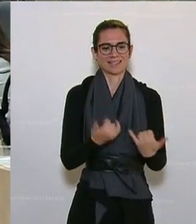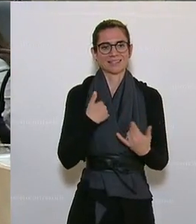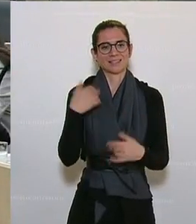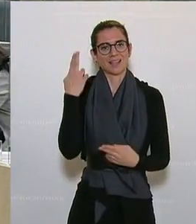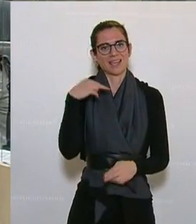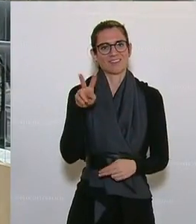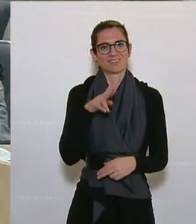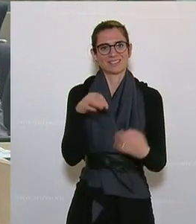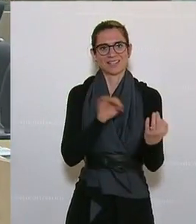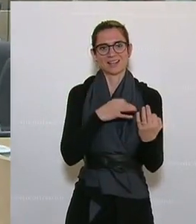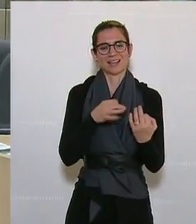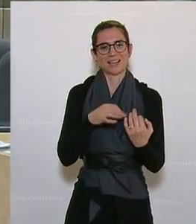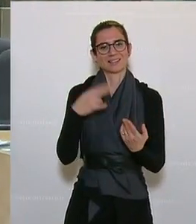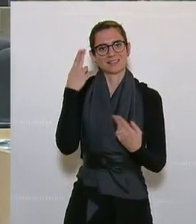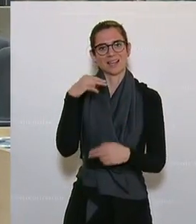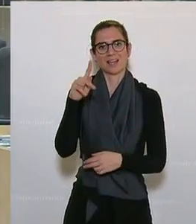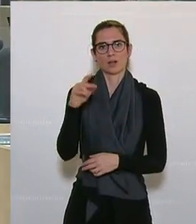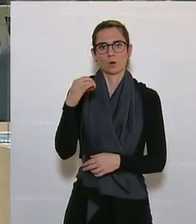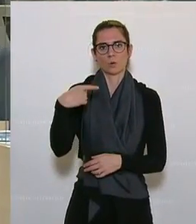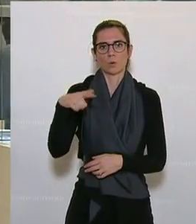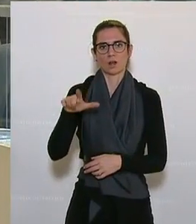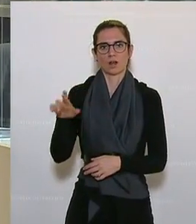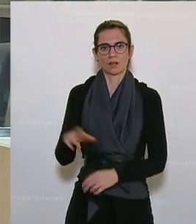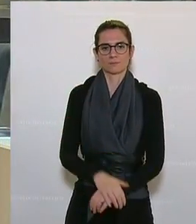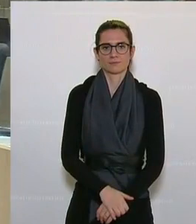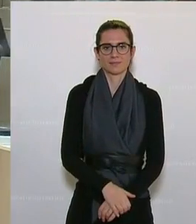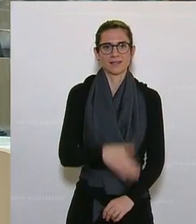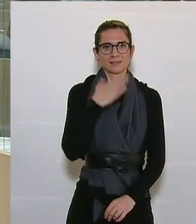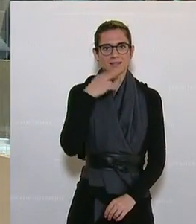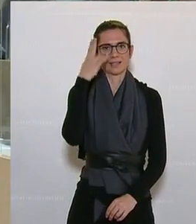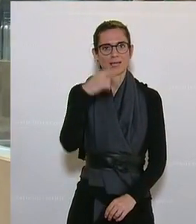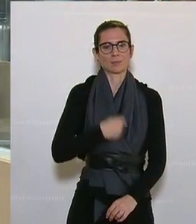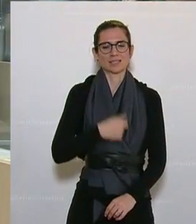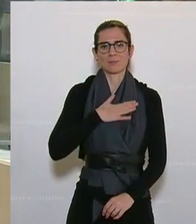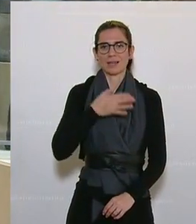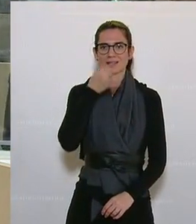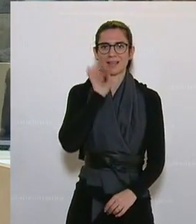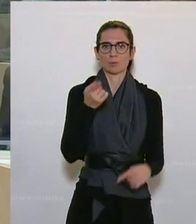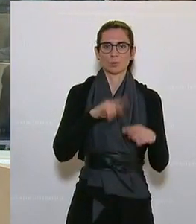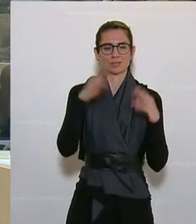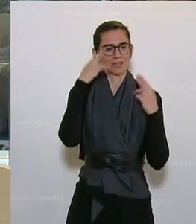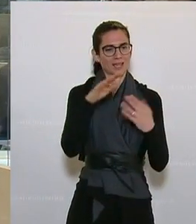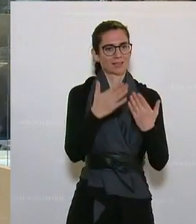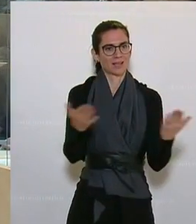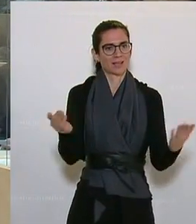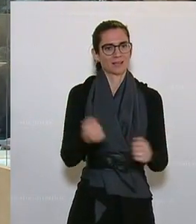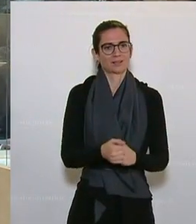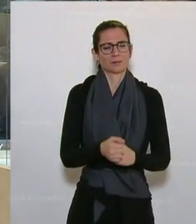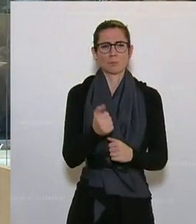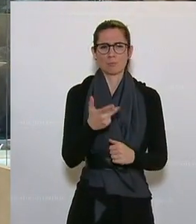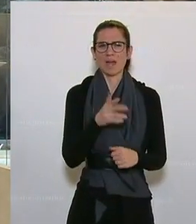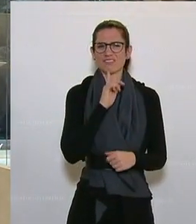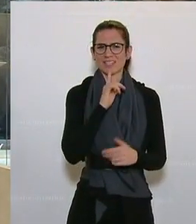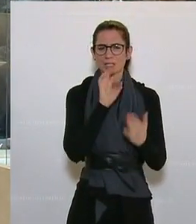Und jetzt gibt es noch eine Wortmeldung von der Regierungsbank von Vizekanzler Werner Kogler. Meine Damen und Herren, einige wenige